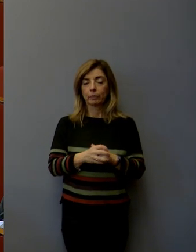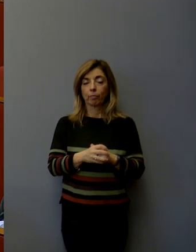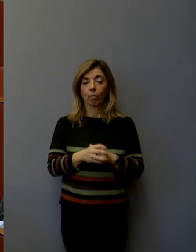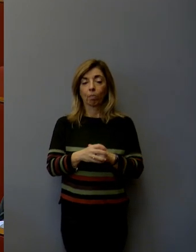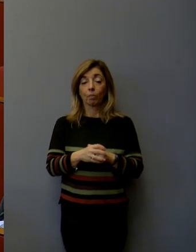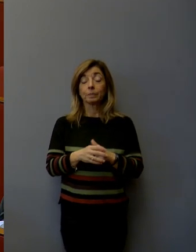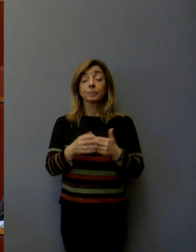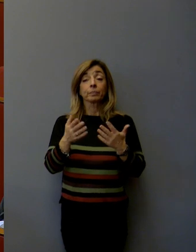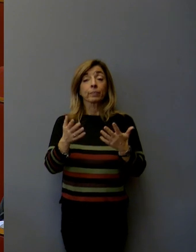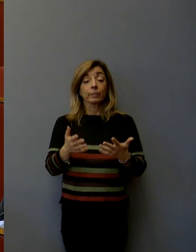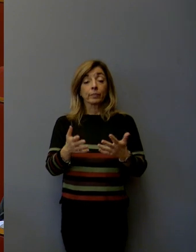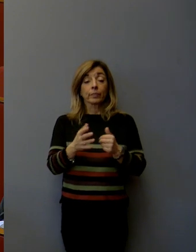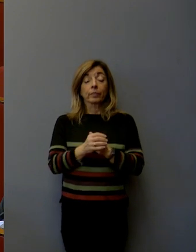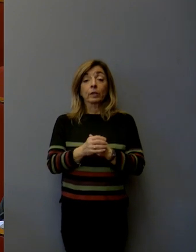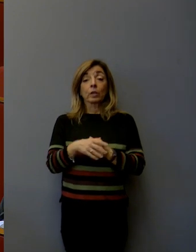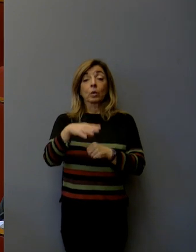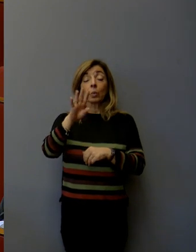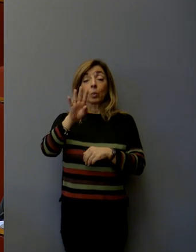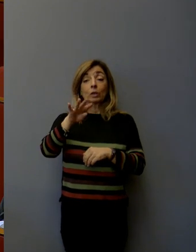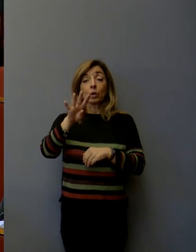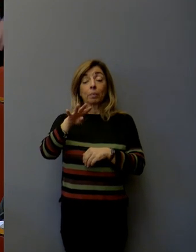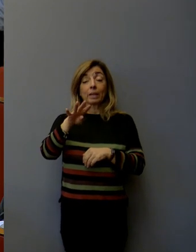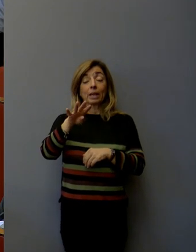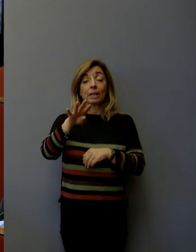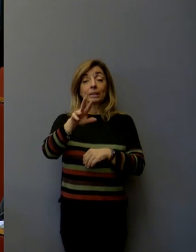Ah qua veniamo sono al 4.354